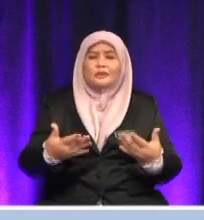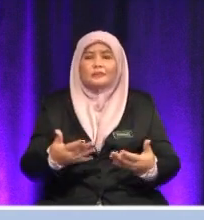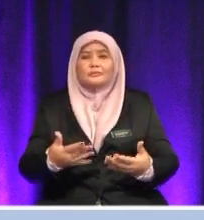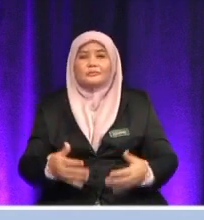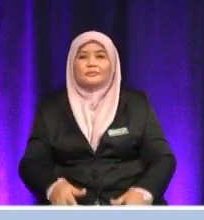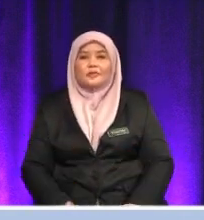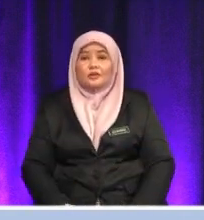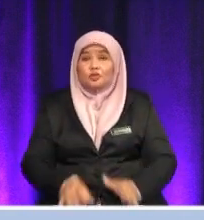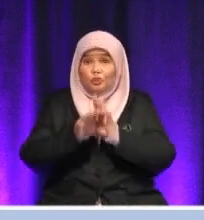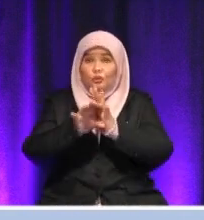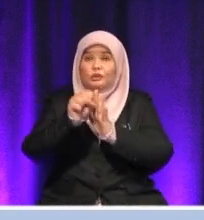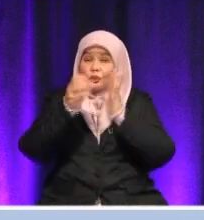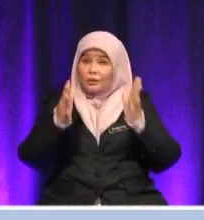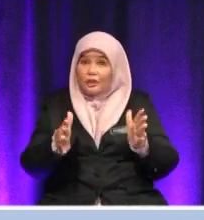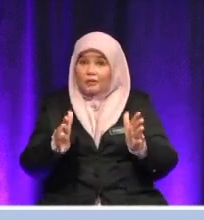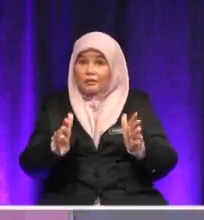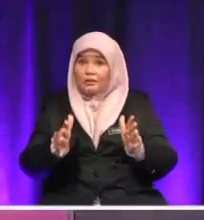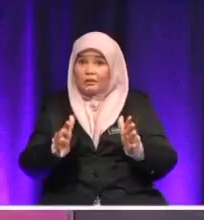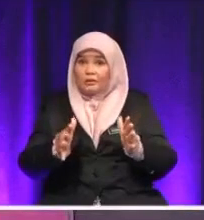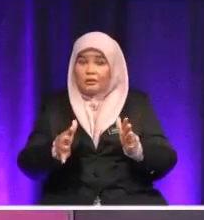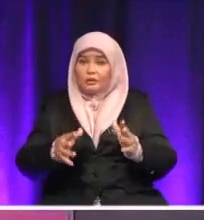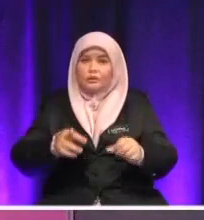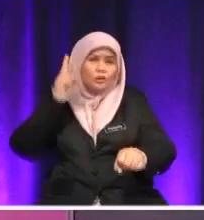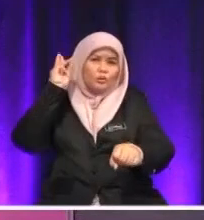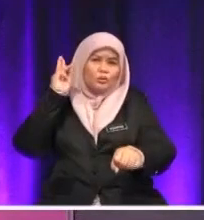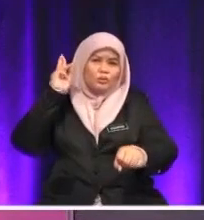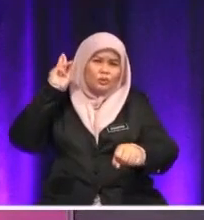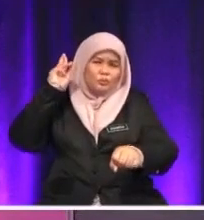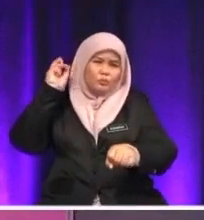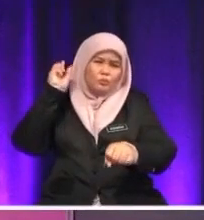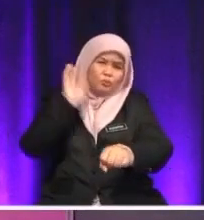ini. Ada seorang, dia rotan kawan dia, okay,